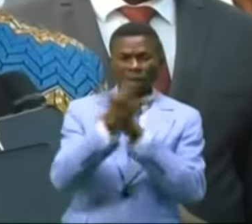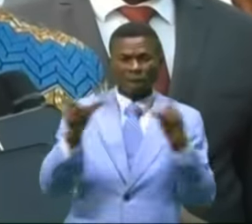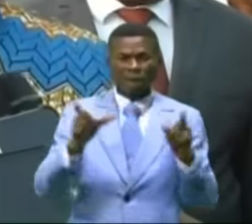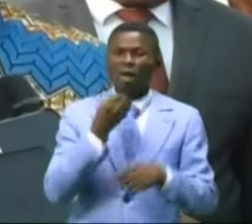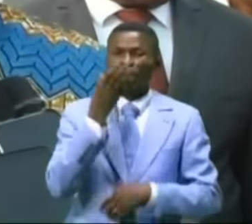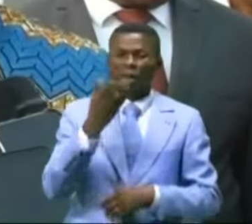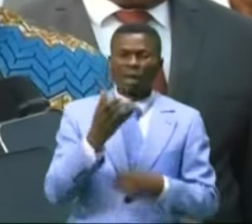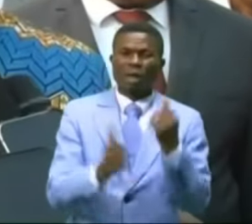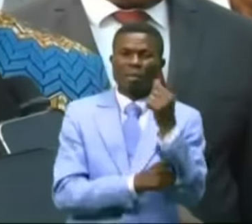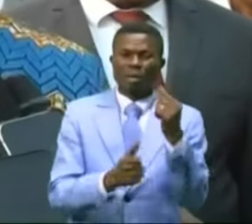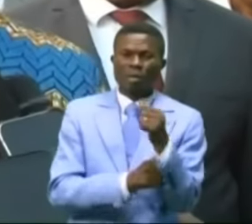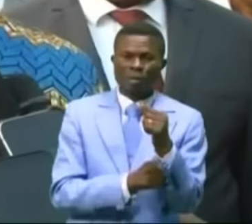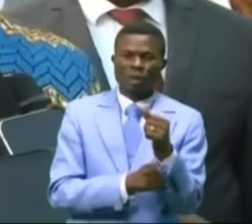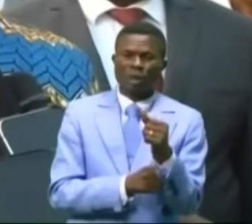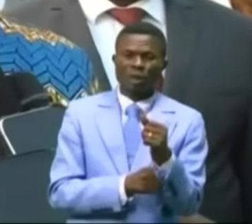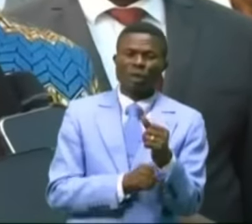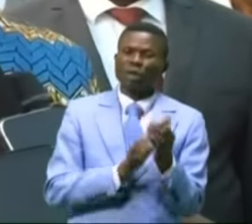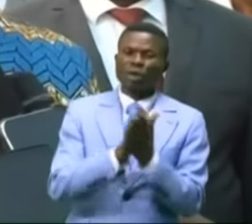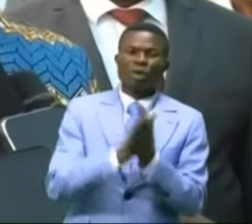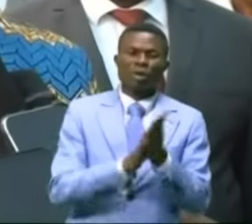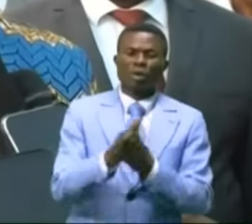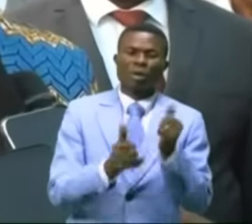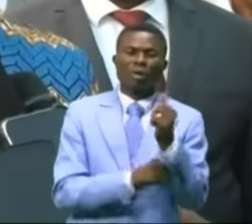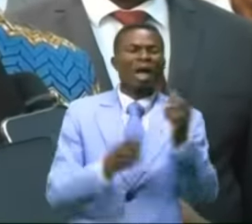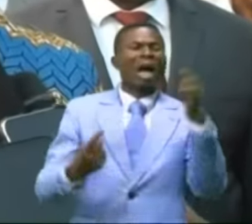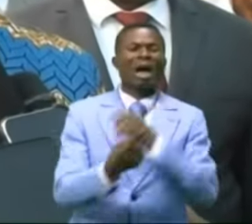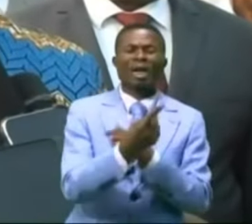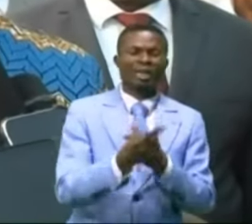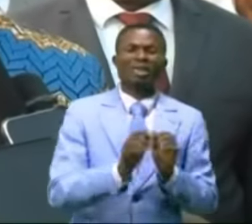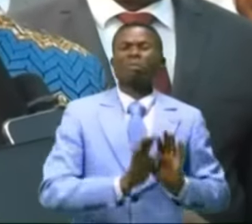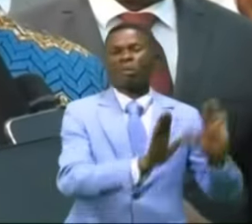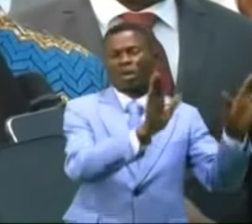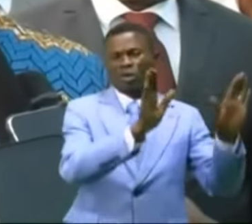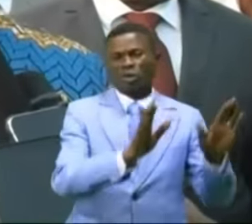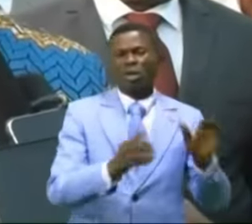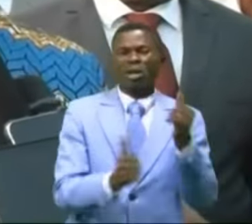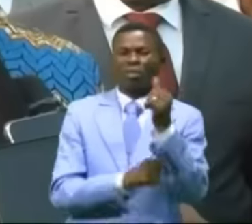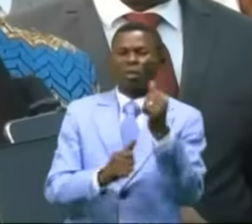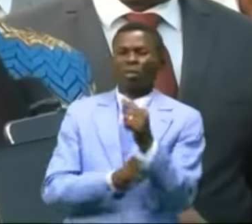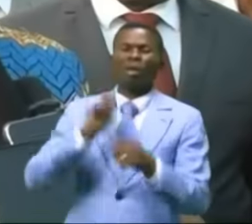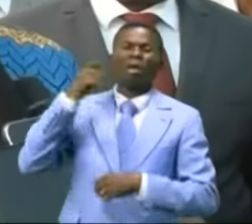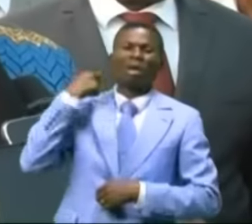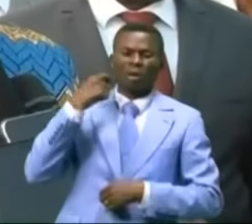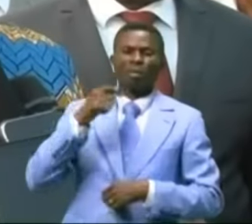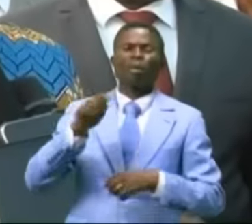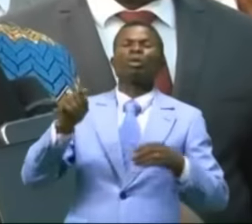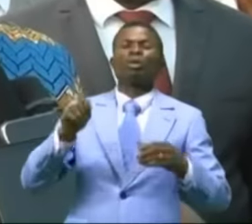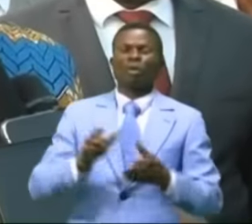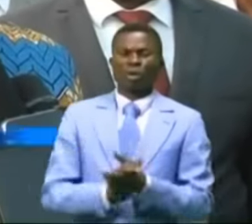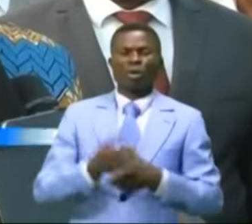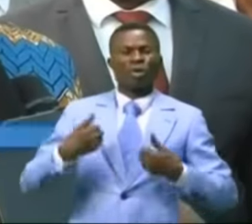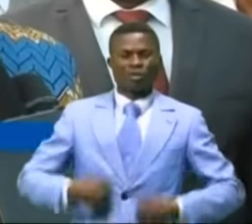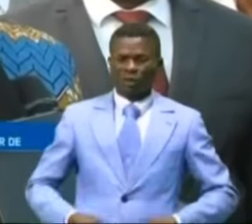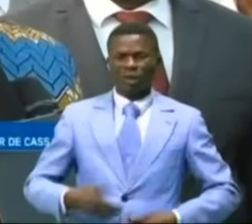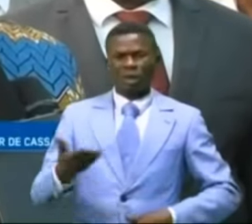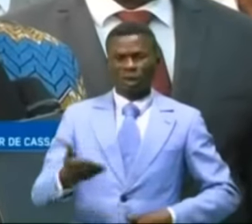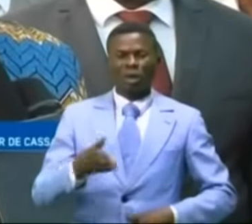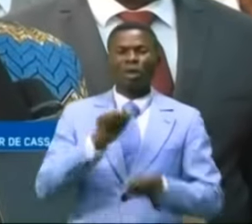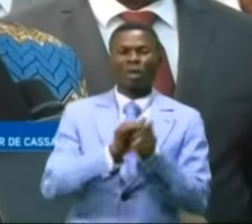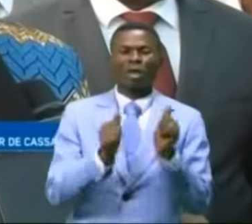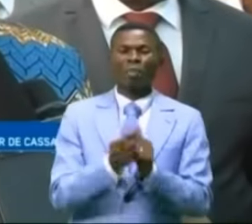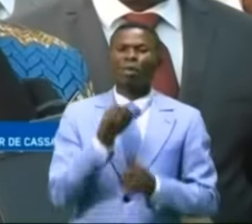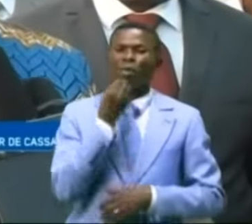les victimes sont désintéressées, ce sont des cas où les prévenus eux-mêmes se sont amendés, ce sont des cas où nous